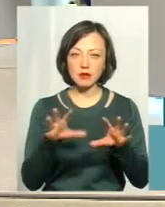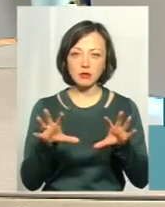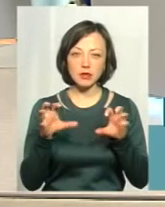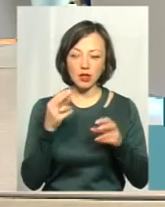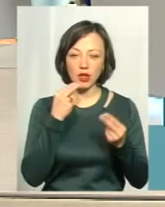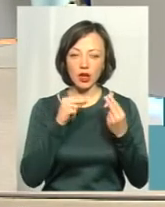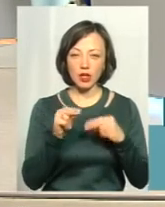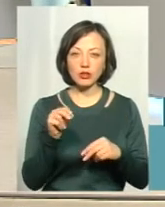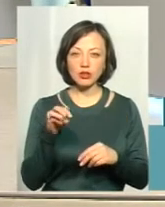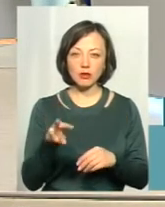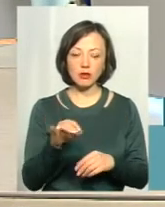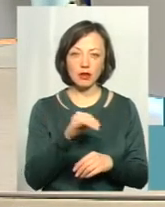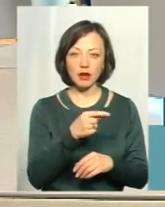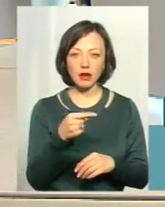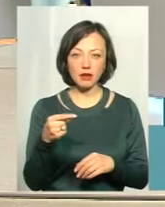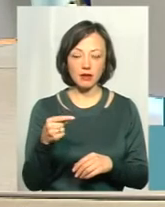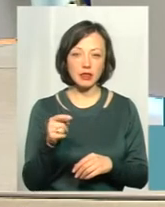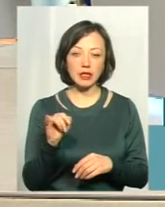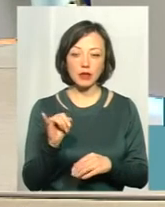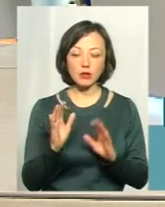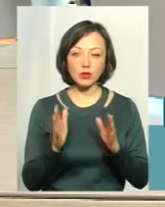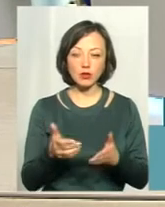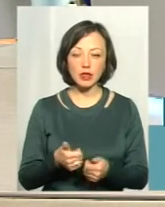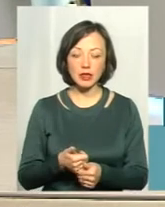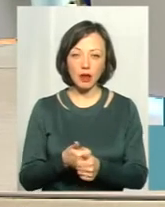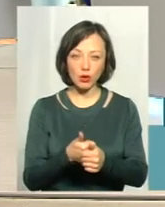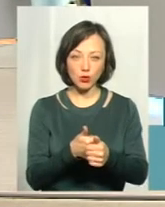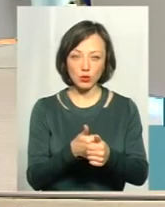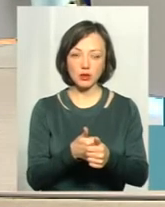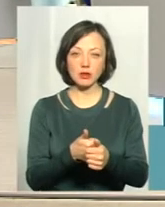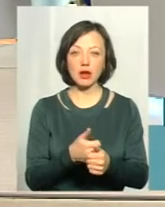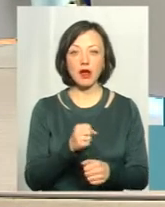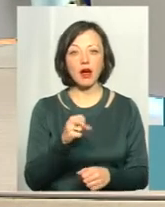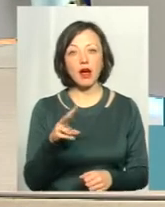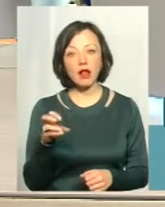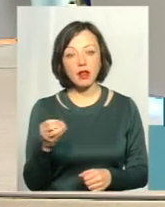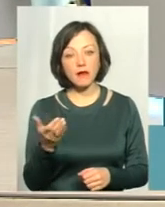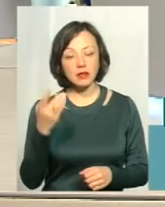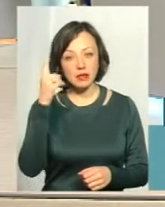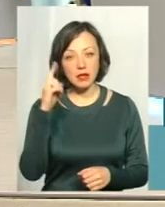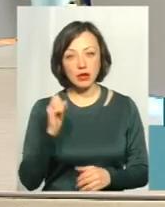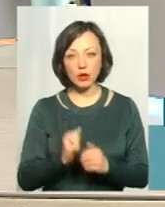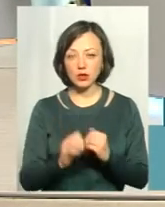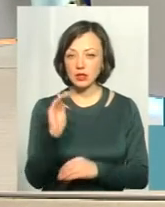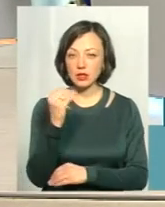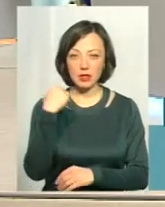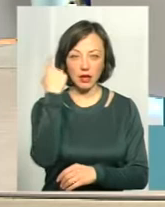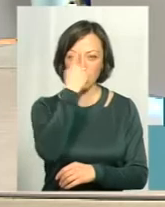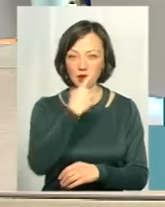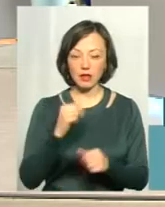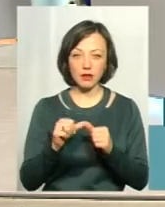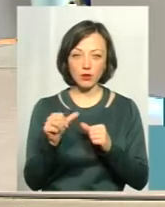сприймається краще, ніж негативне. Ну, і вони будуть тягнутися, але ви знаєте, кожна дитина індивідуальна.